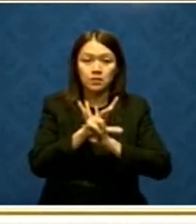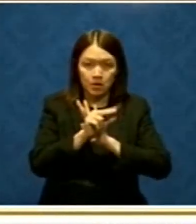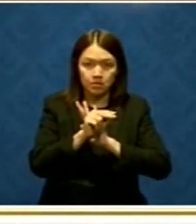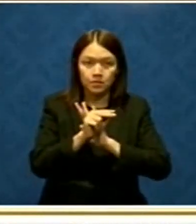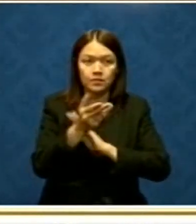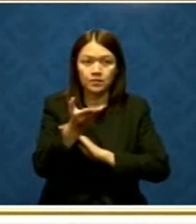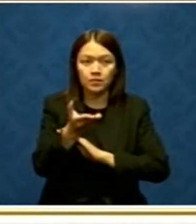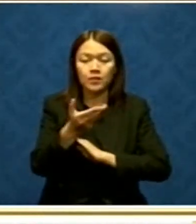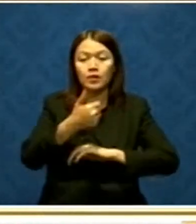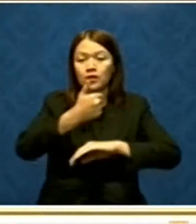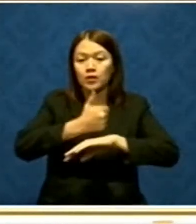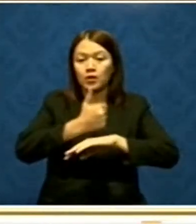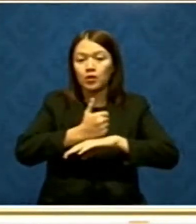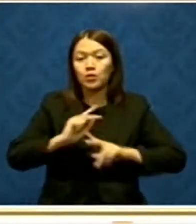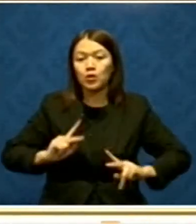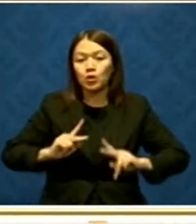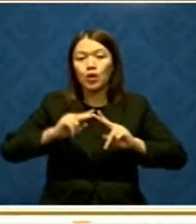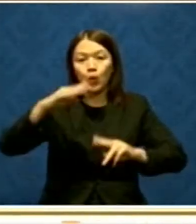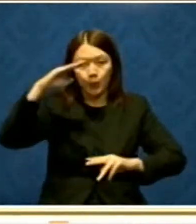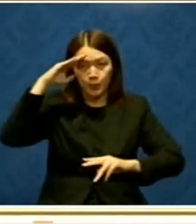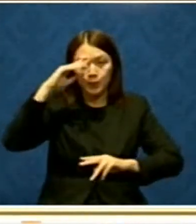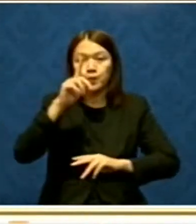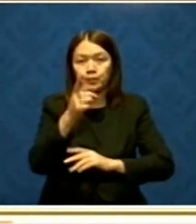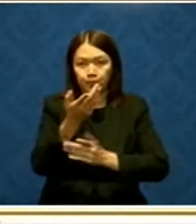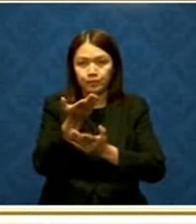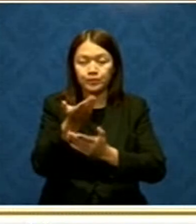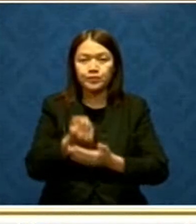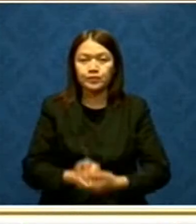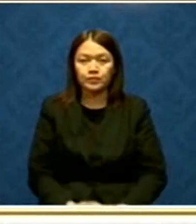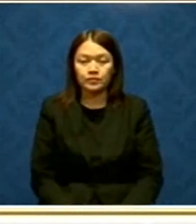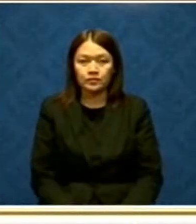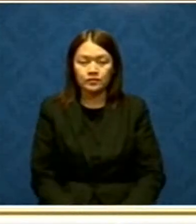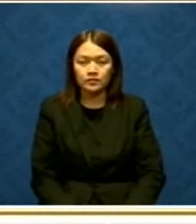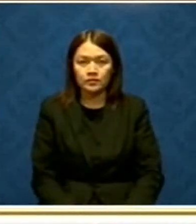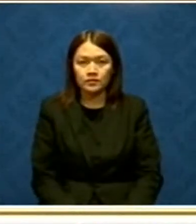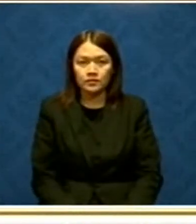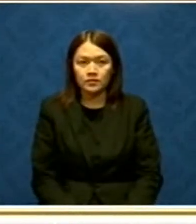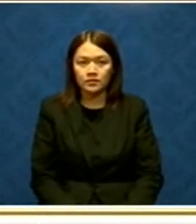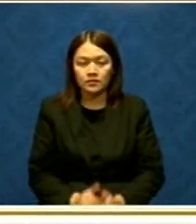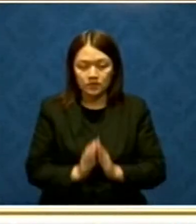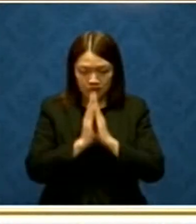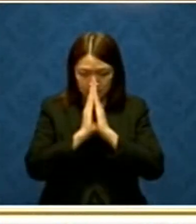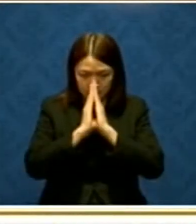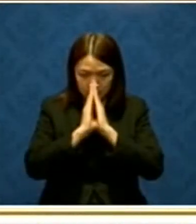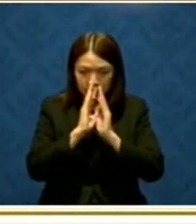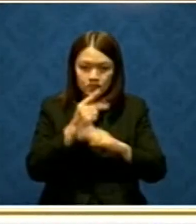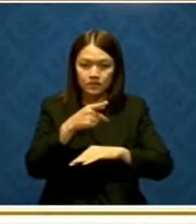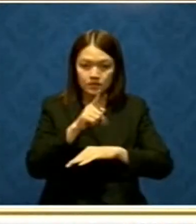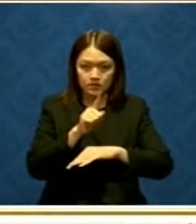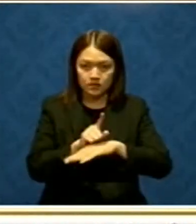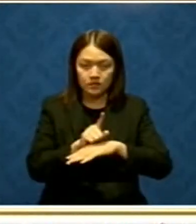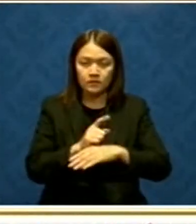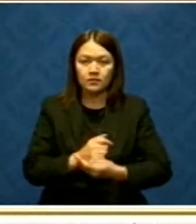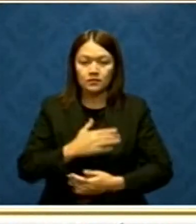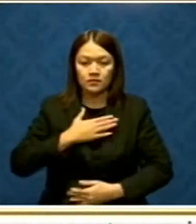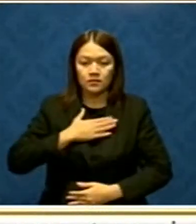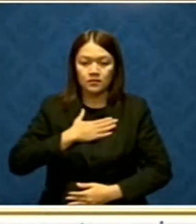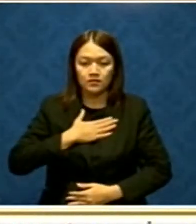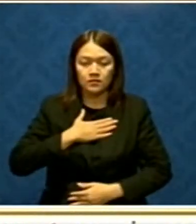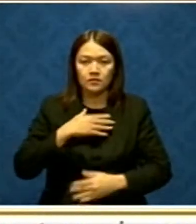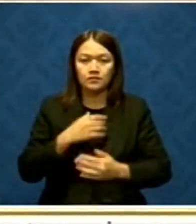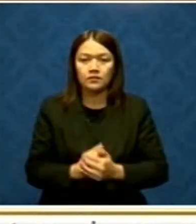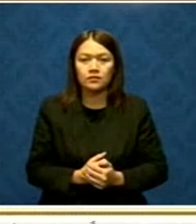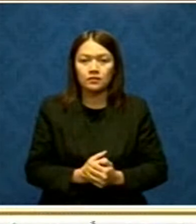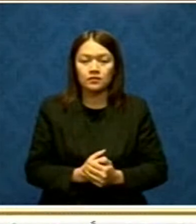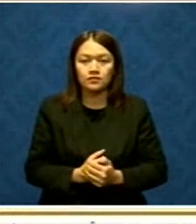เชิญท่านรัฐมนตรีว่าการกระทรวงกลาโหมครับ ครับกราบเรียนท่านประธานที่เคารพกระผมสุทินคลังแ